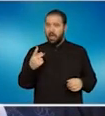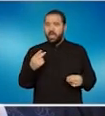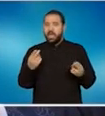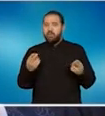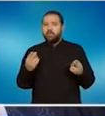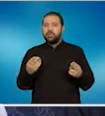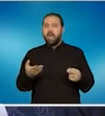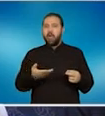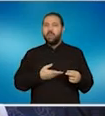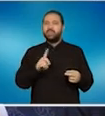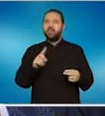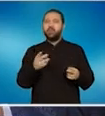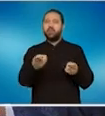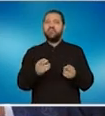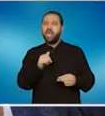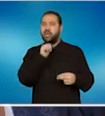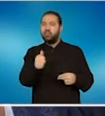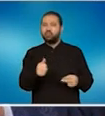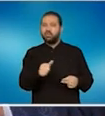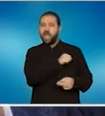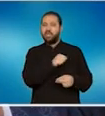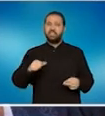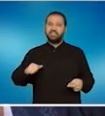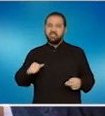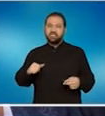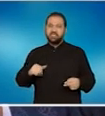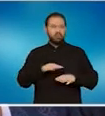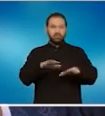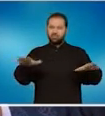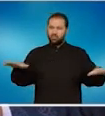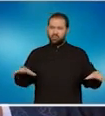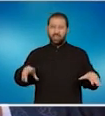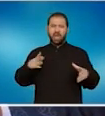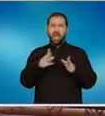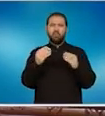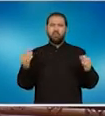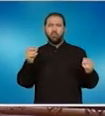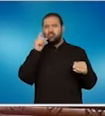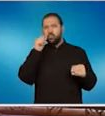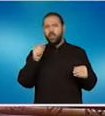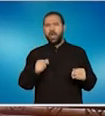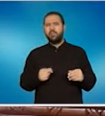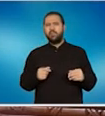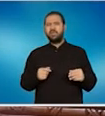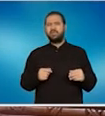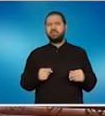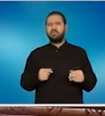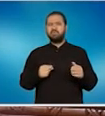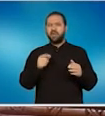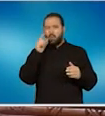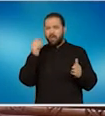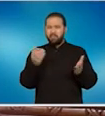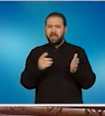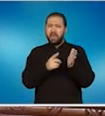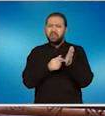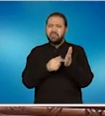că părintele nu venea niciodată singur. Era părintele și în jurul lui era un alai întreg, așa, de lume pestriță, de la